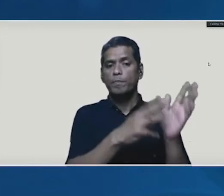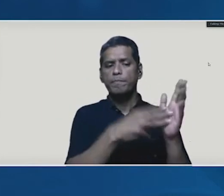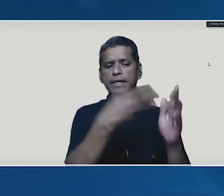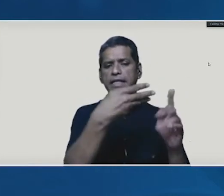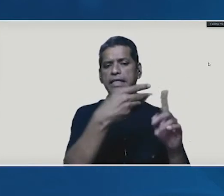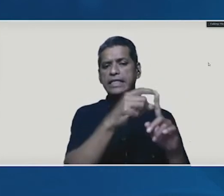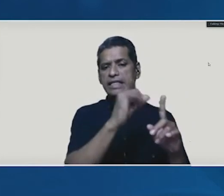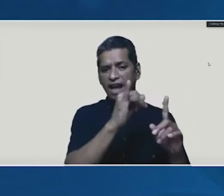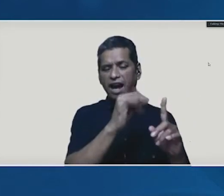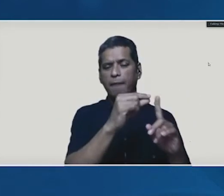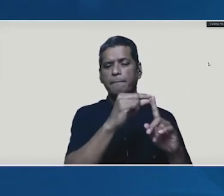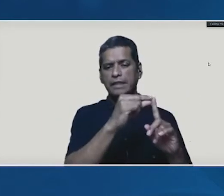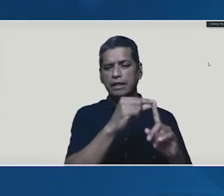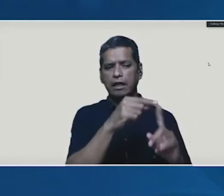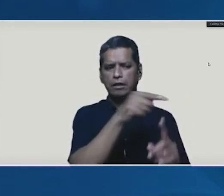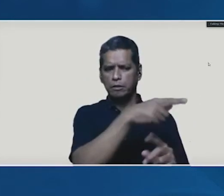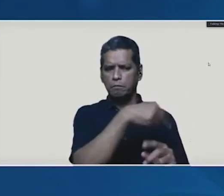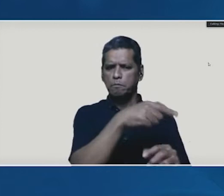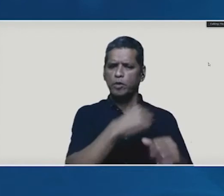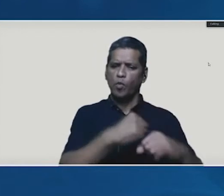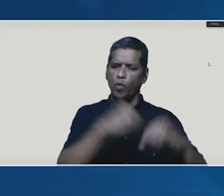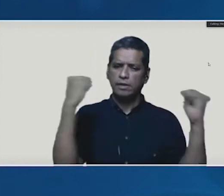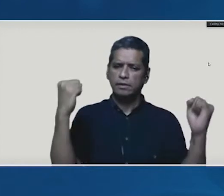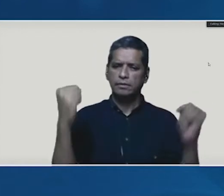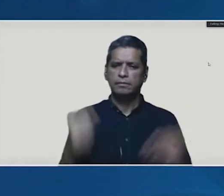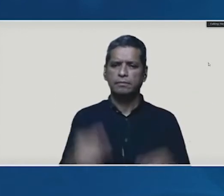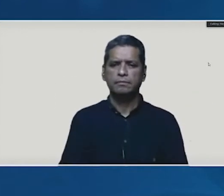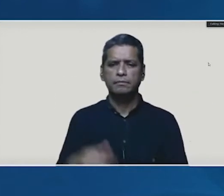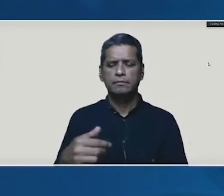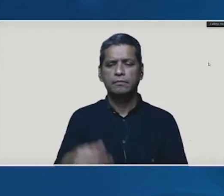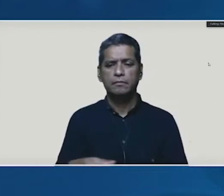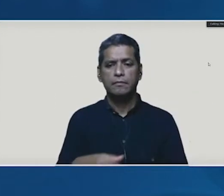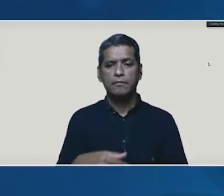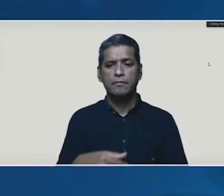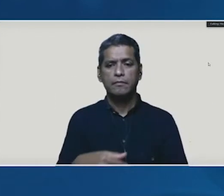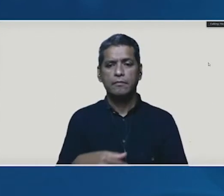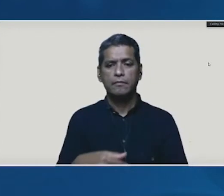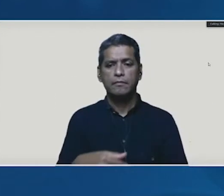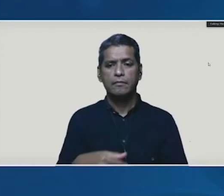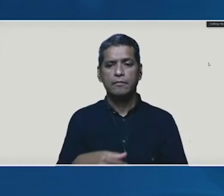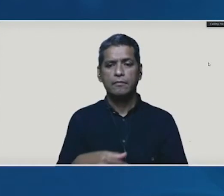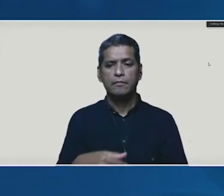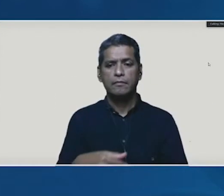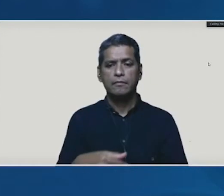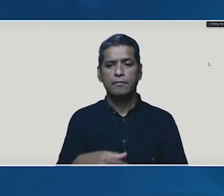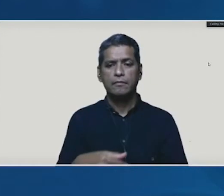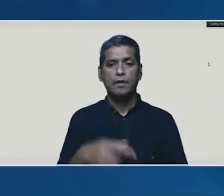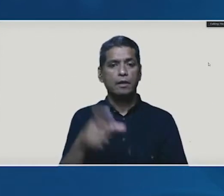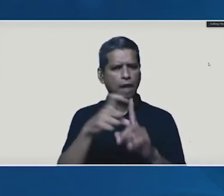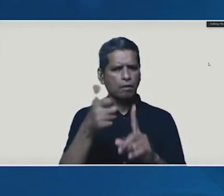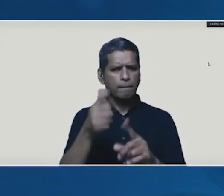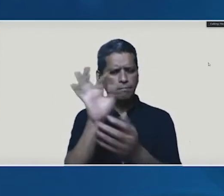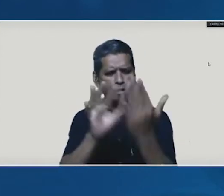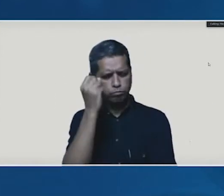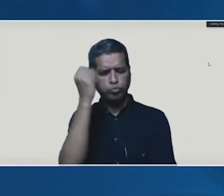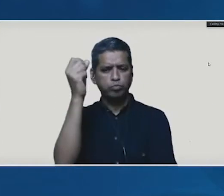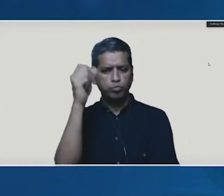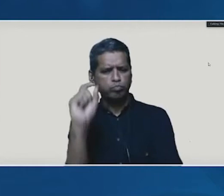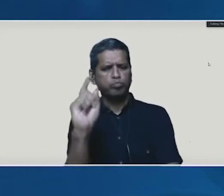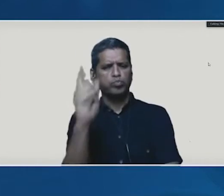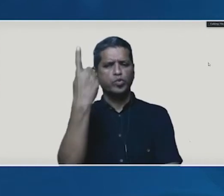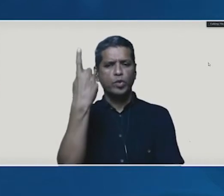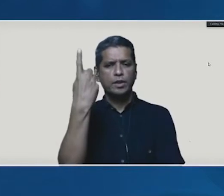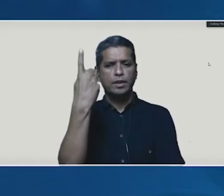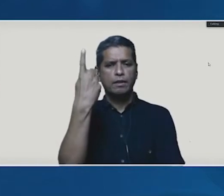saudara oleh karena Hai munculnya media Persia ini pun sudah hidup Muatkan oleh